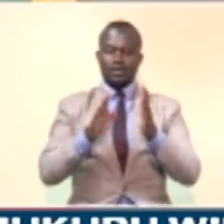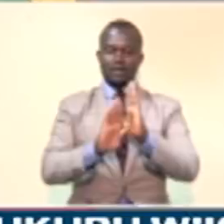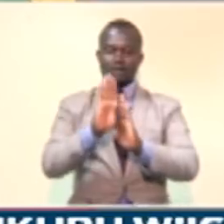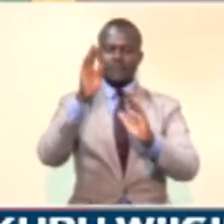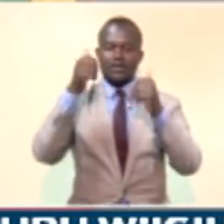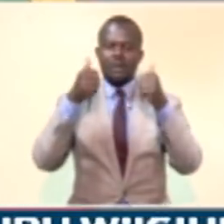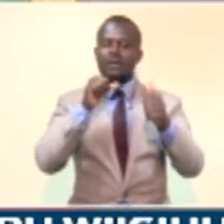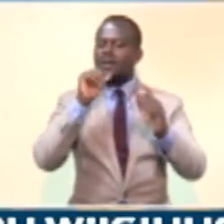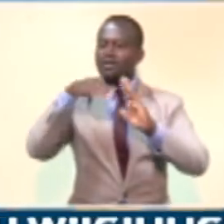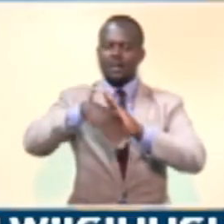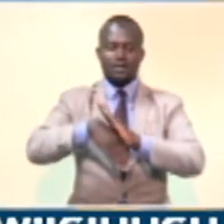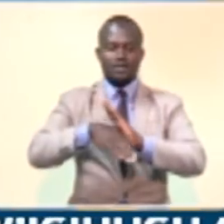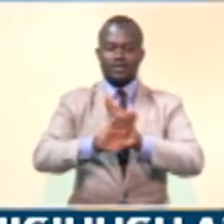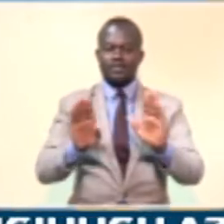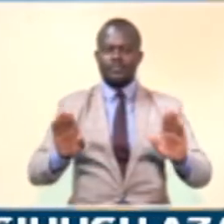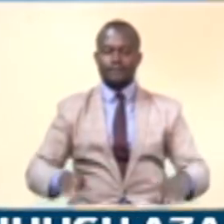kuzahurwa utazasubira inyuma.